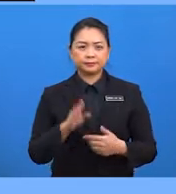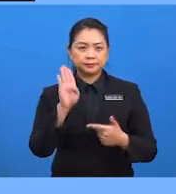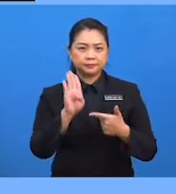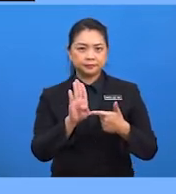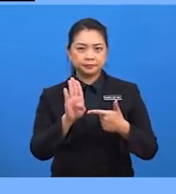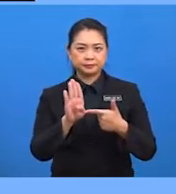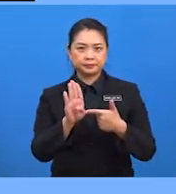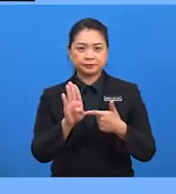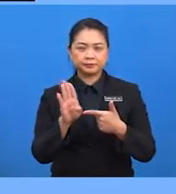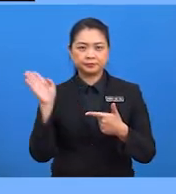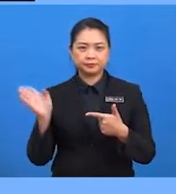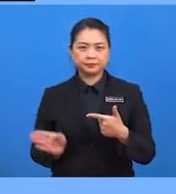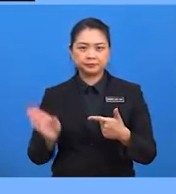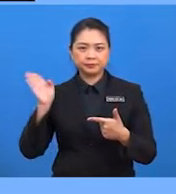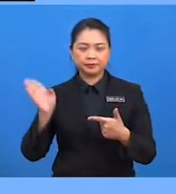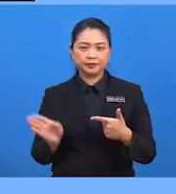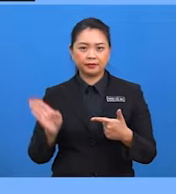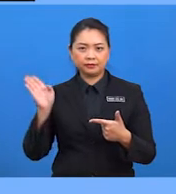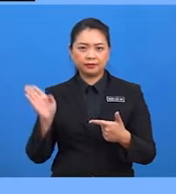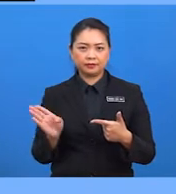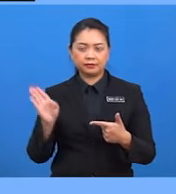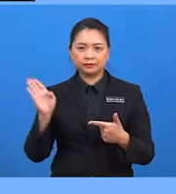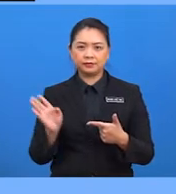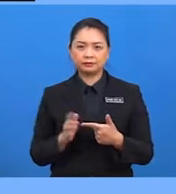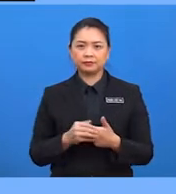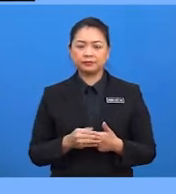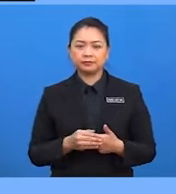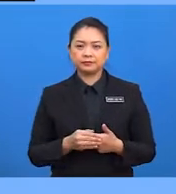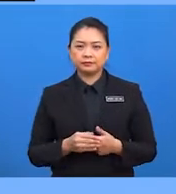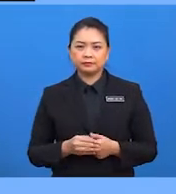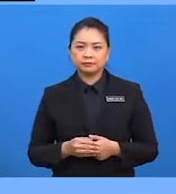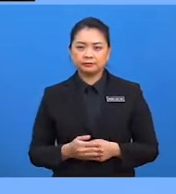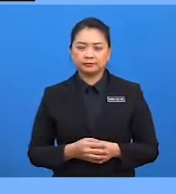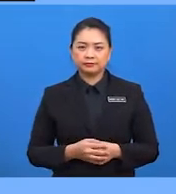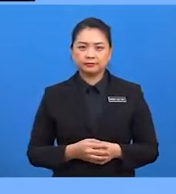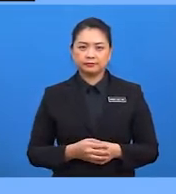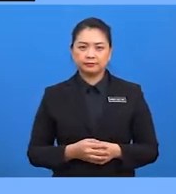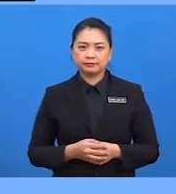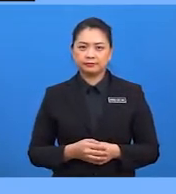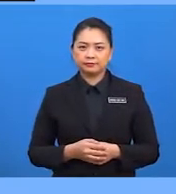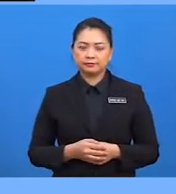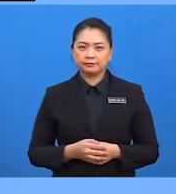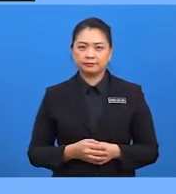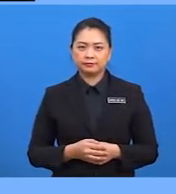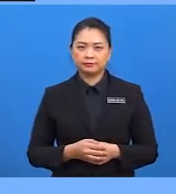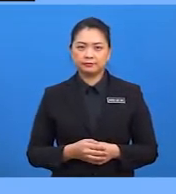B. Asid metanoik dan larutan kalium hidroksida.